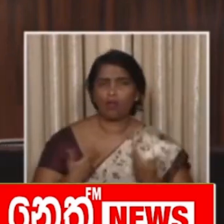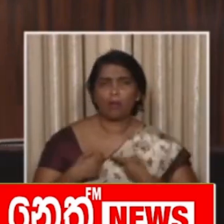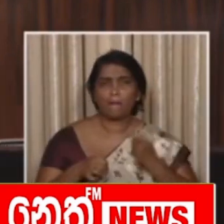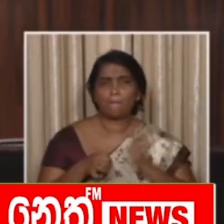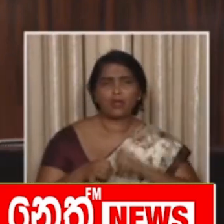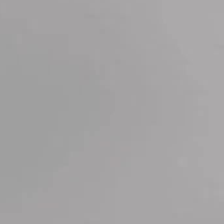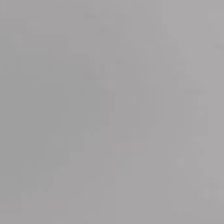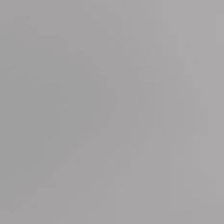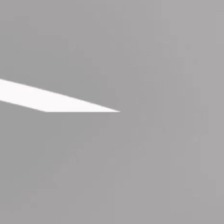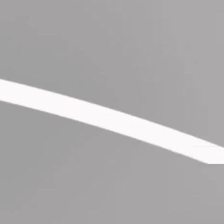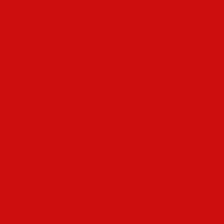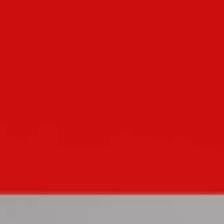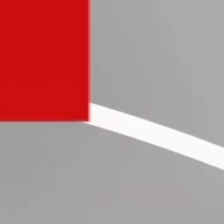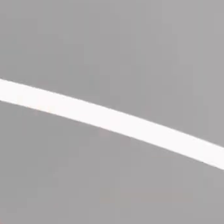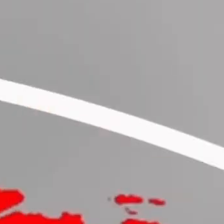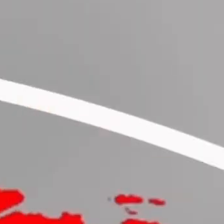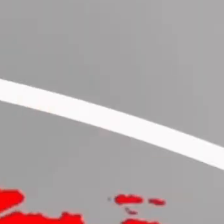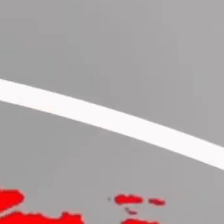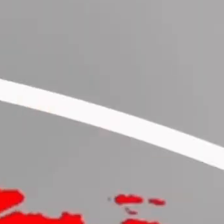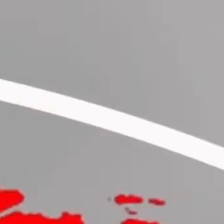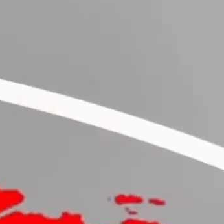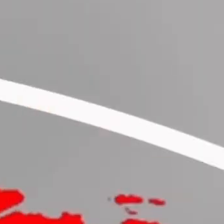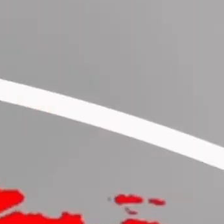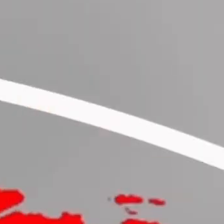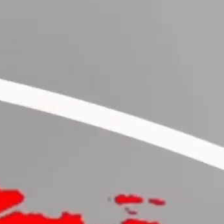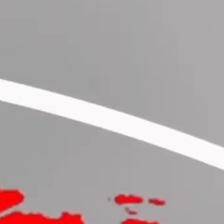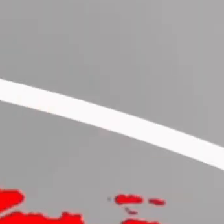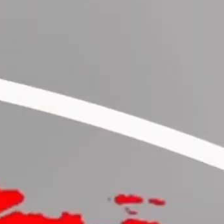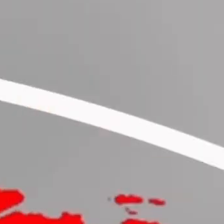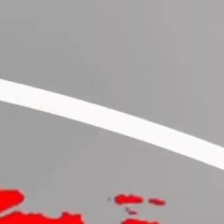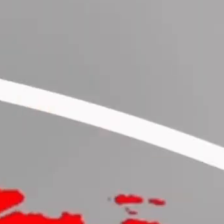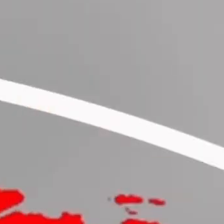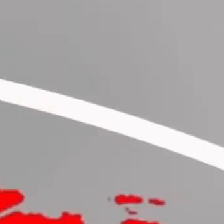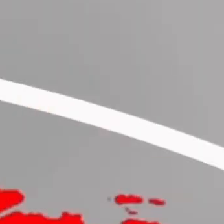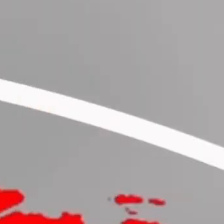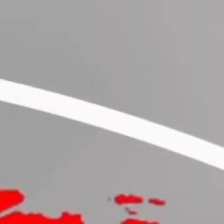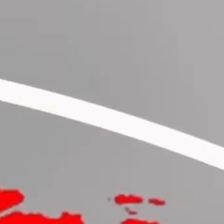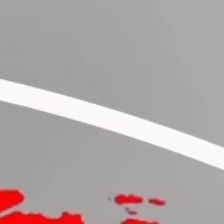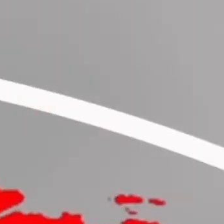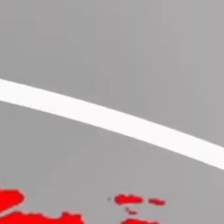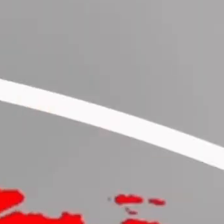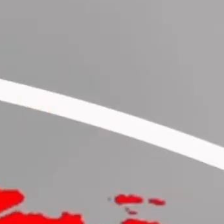ප්‍රශ්නයක් අහන්නේ?